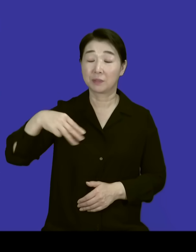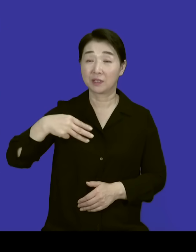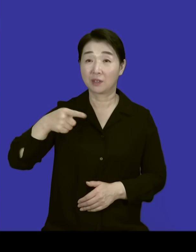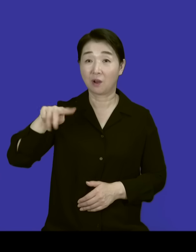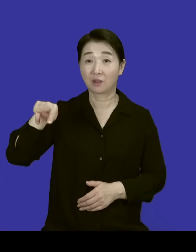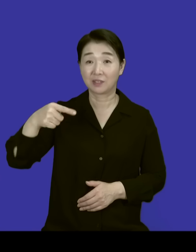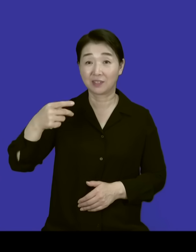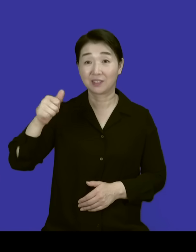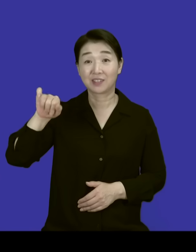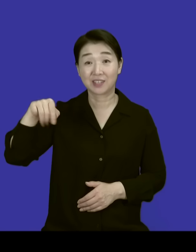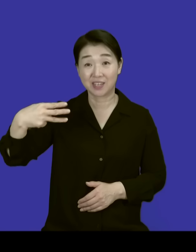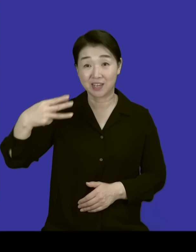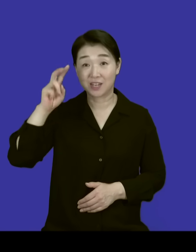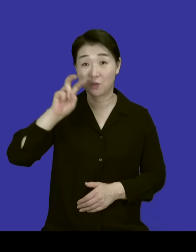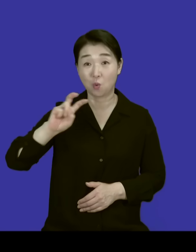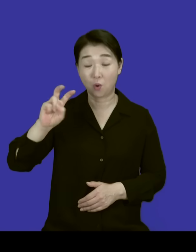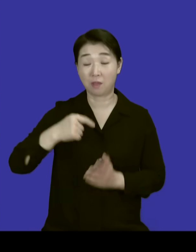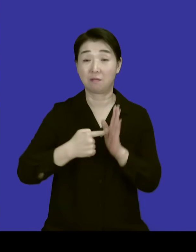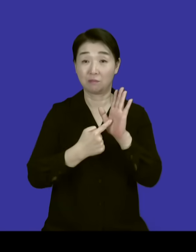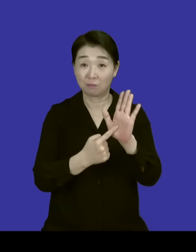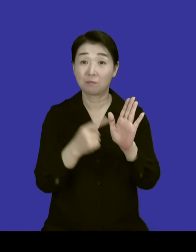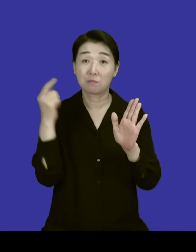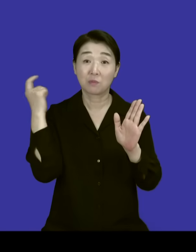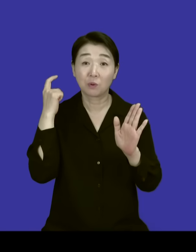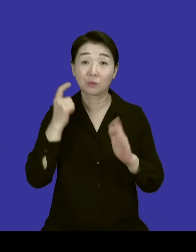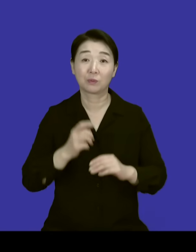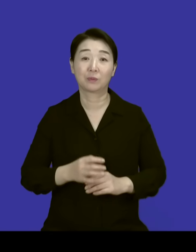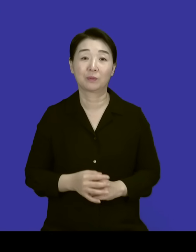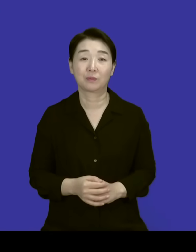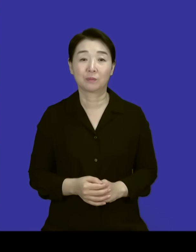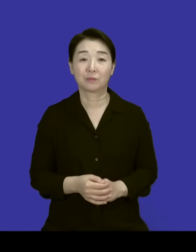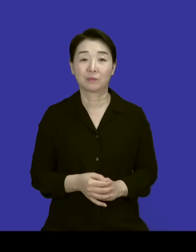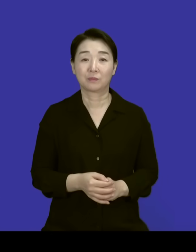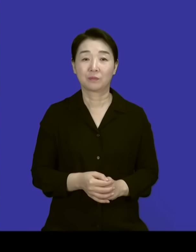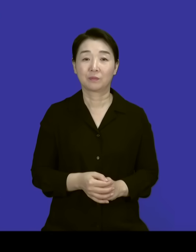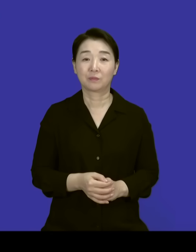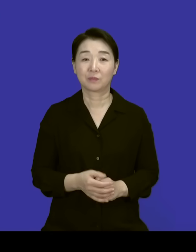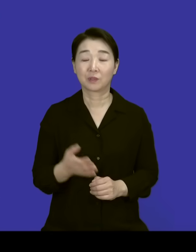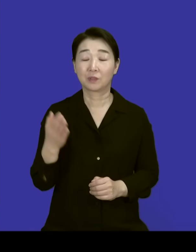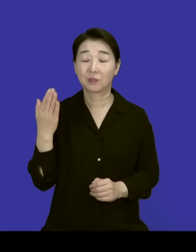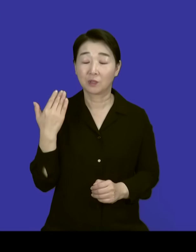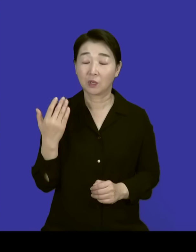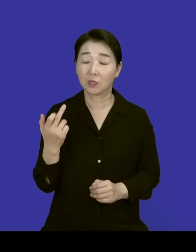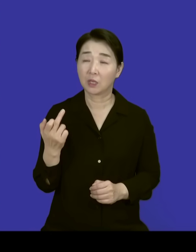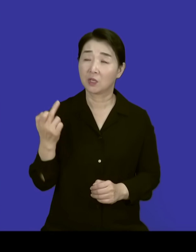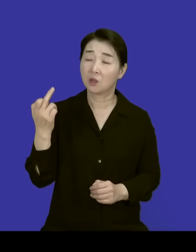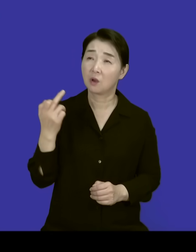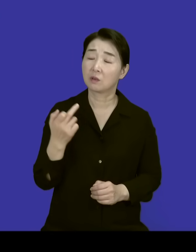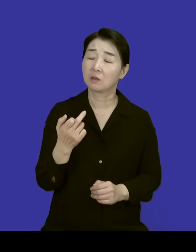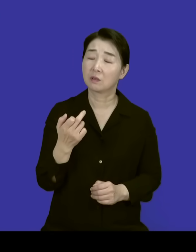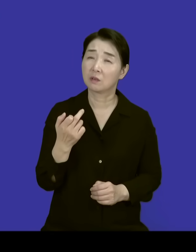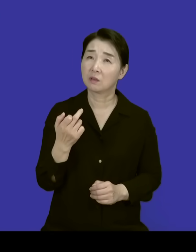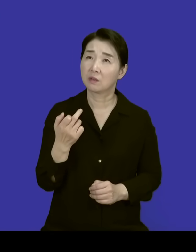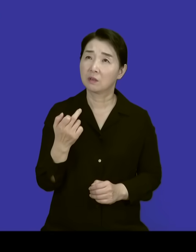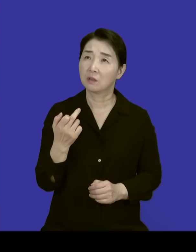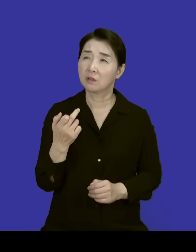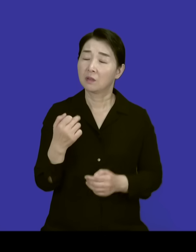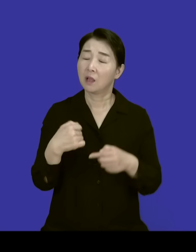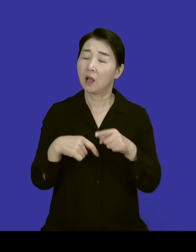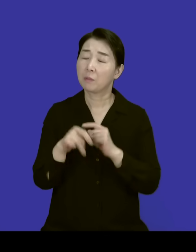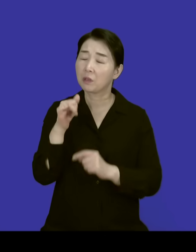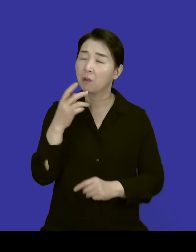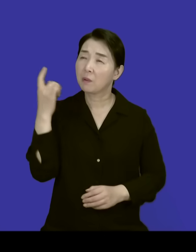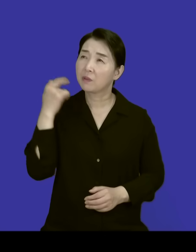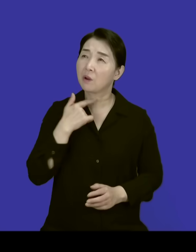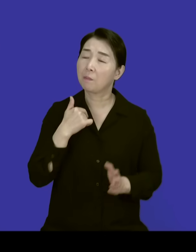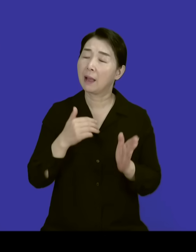얘기는 사이프러스 음악을 딱 틀었는데 그 전에 저희 형이 몇 번 들려줬던 게 기억이 나는데 저는 그걸 사실은 그냥 뭐